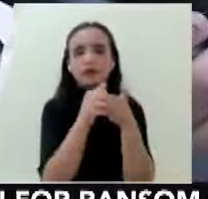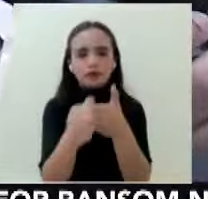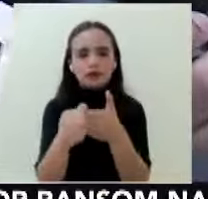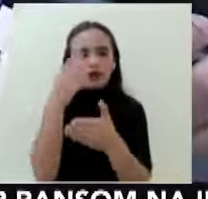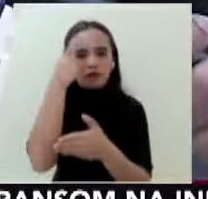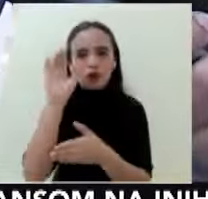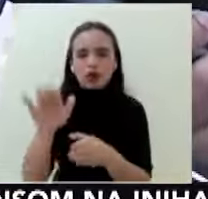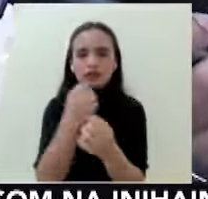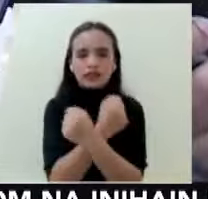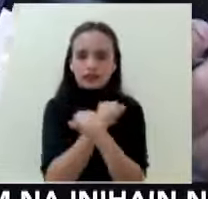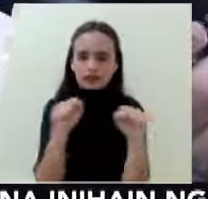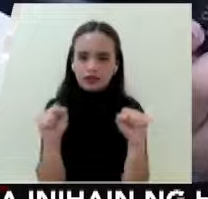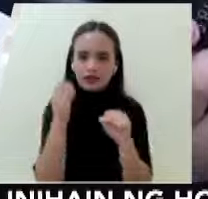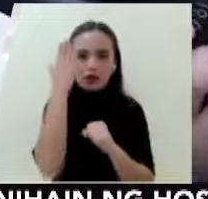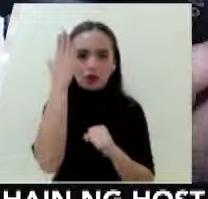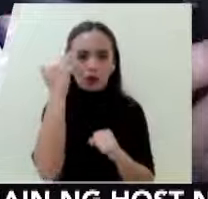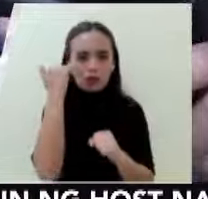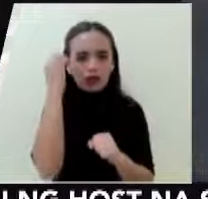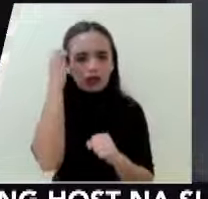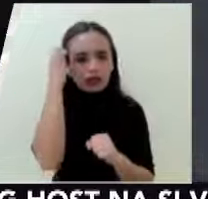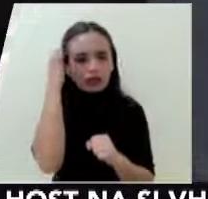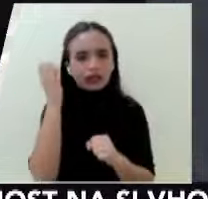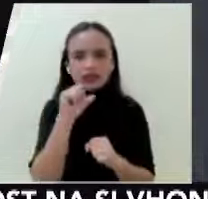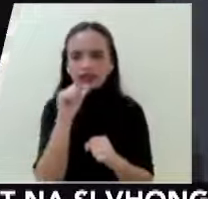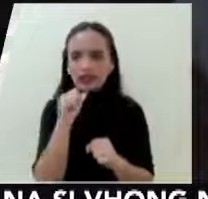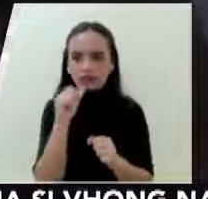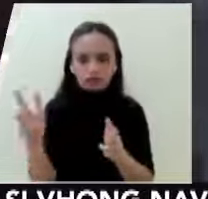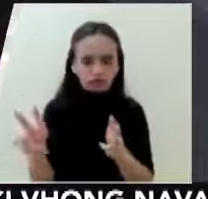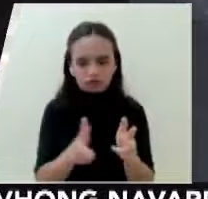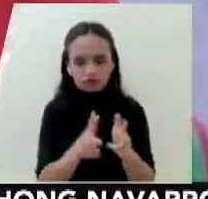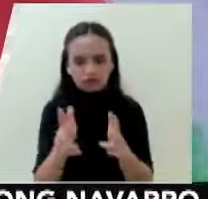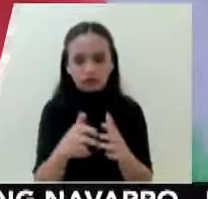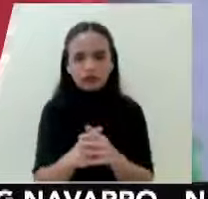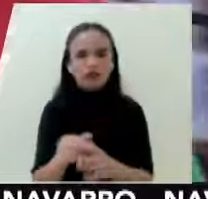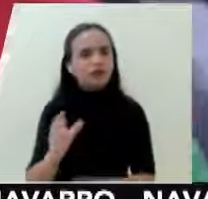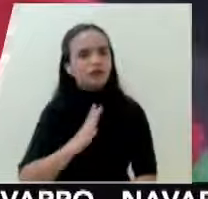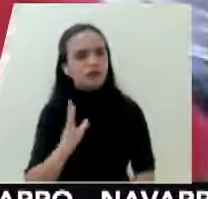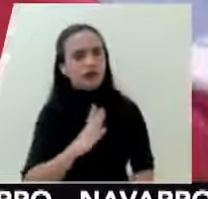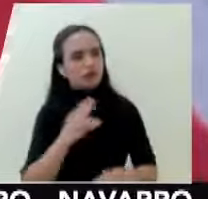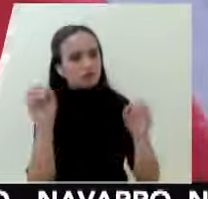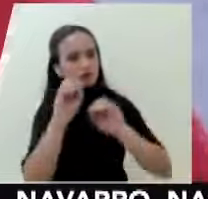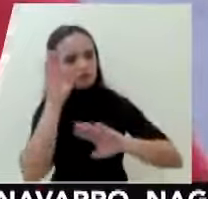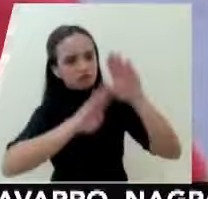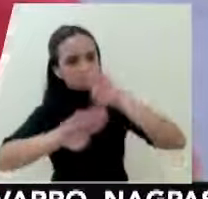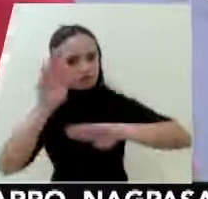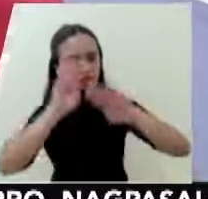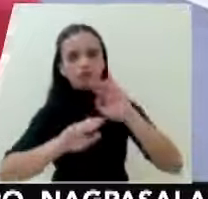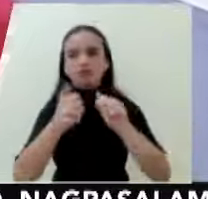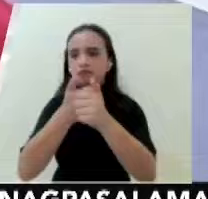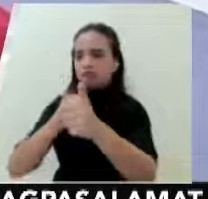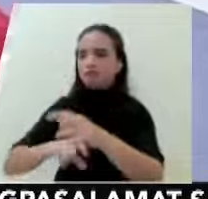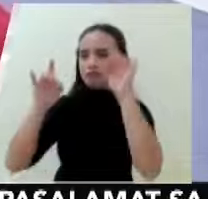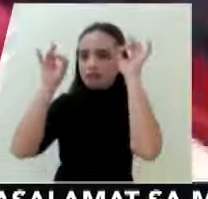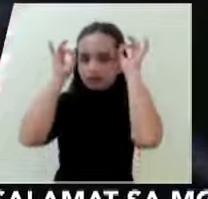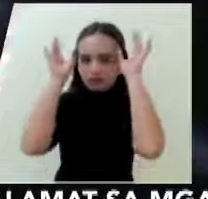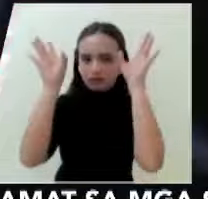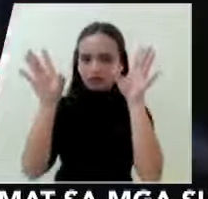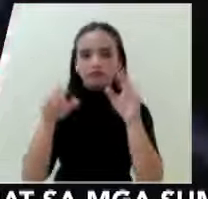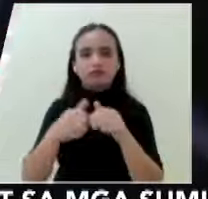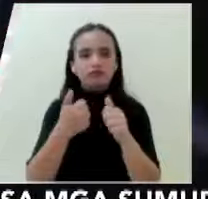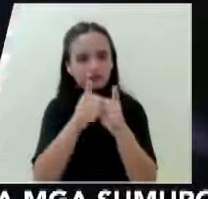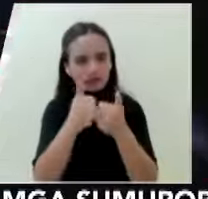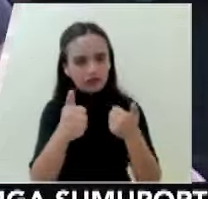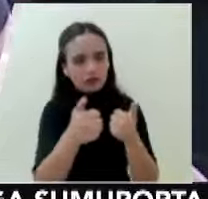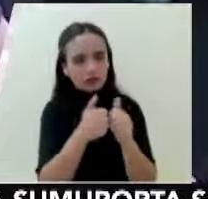wag na po silang makipag-gitan. Okay lang po sir, wala po problema. Iwas sa delikado po mga mas. Iwas traffic po.